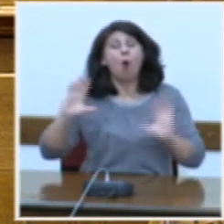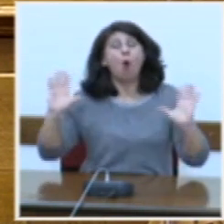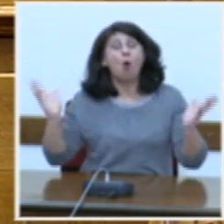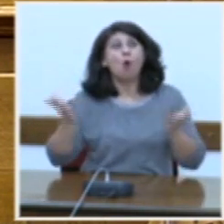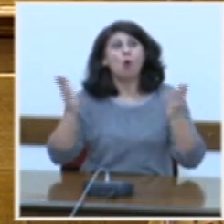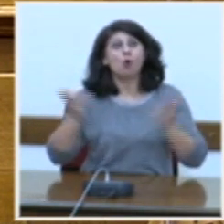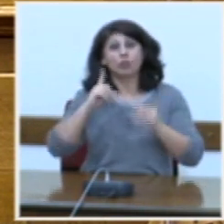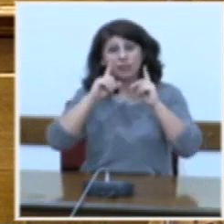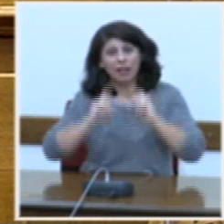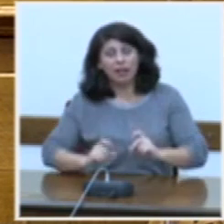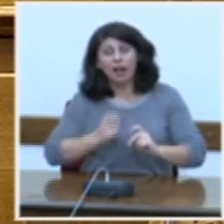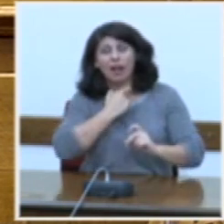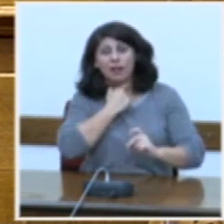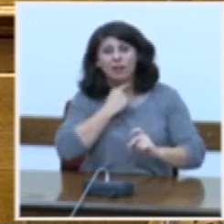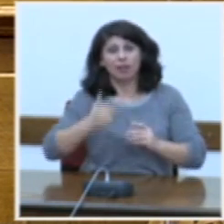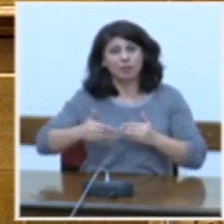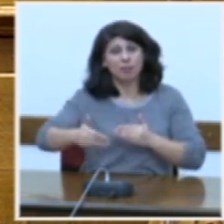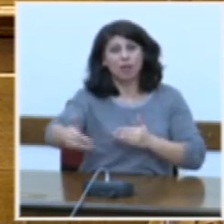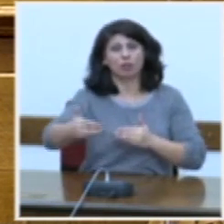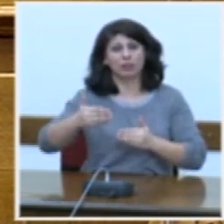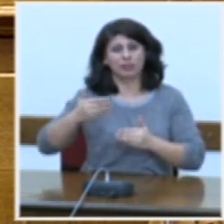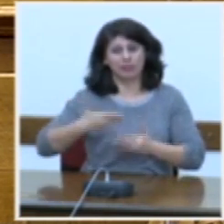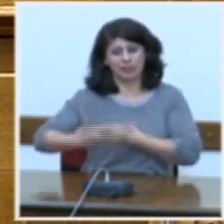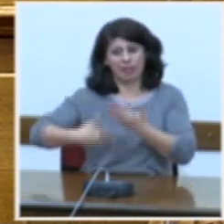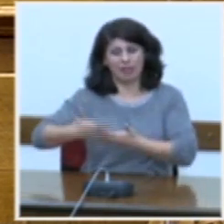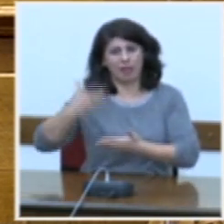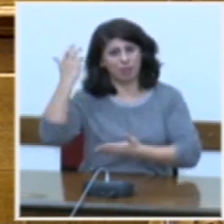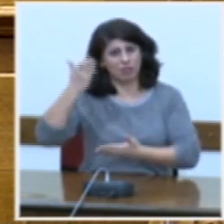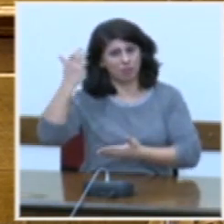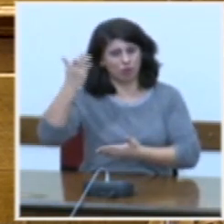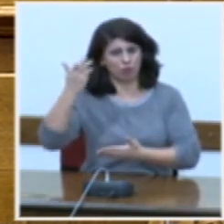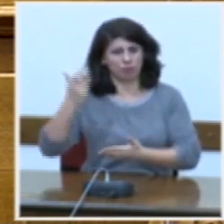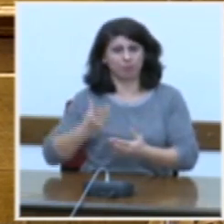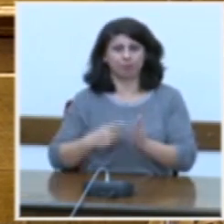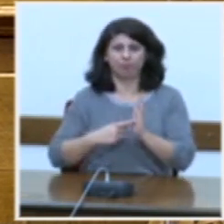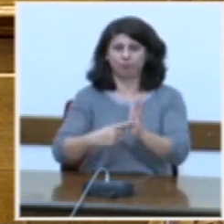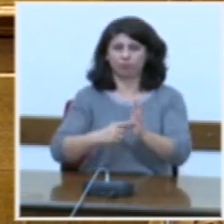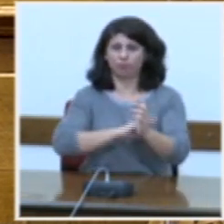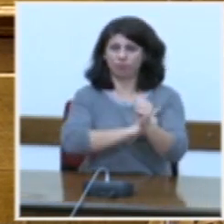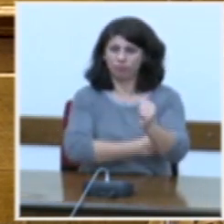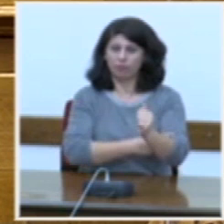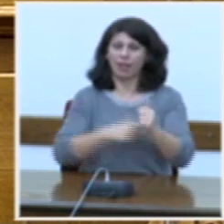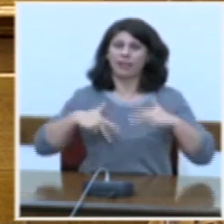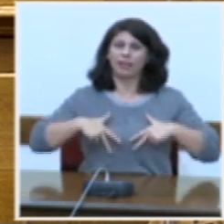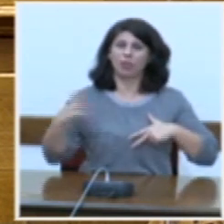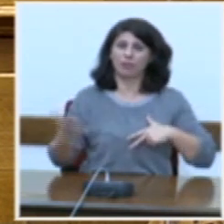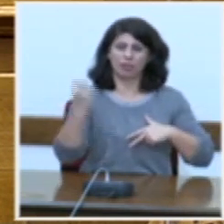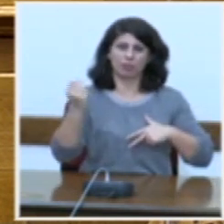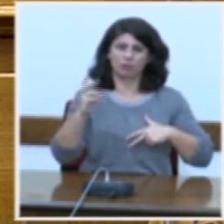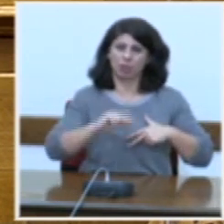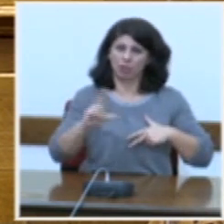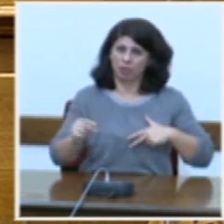την αυριανή γενιά των επιστημόνων. Κάνετε μια επίδειξη δύναμης κρατικού αυταρχισμού. Το ίδιο